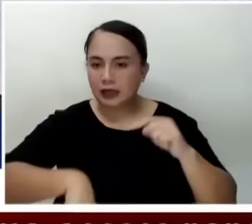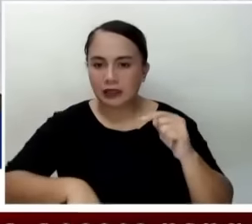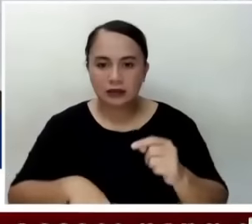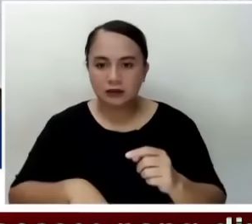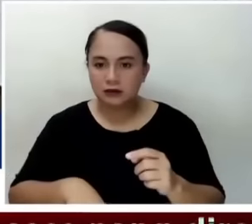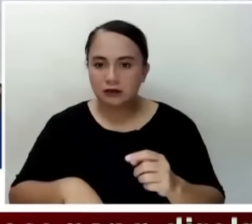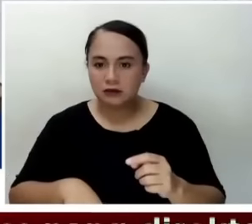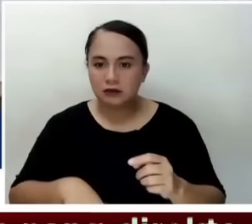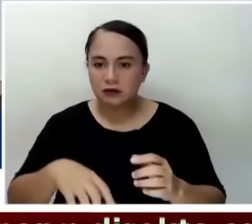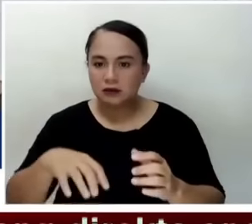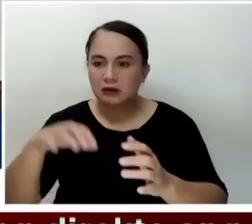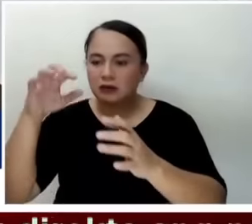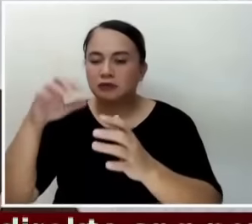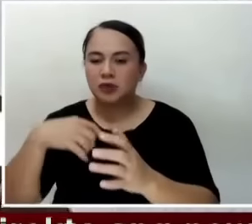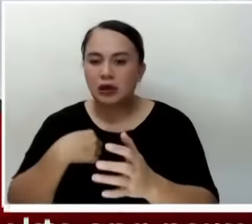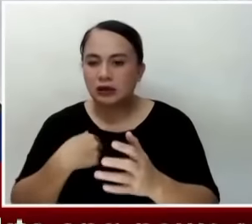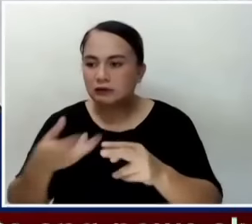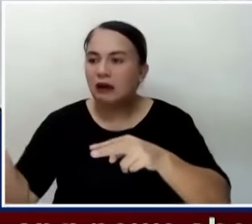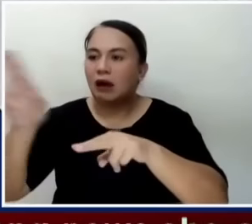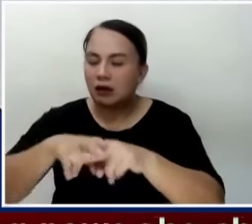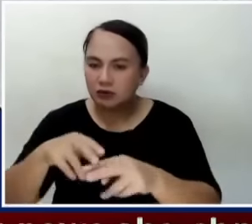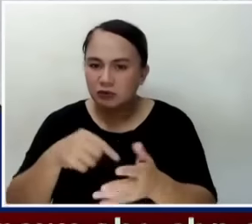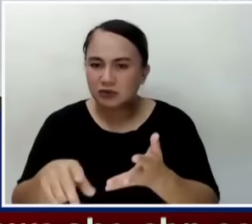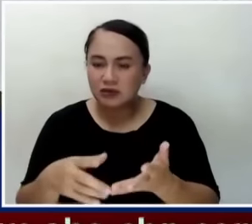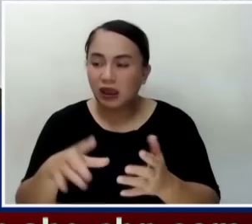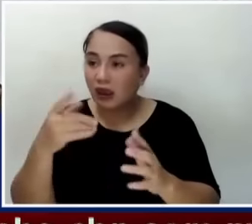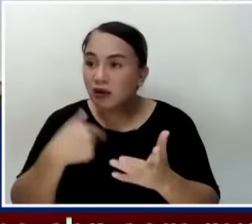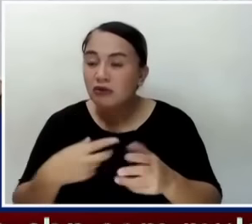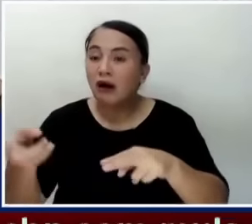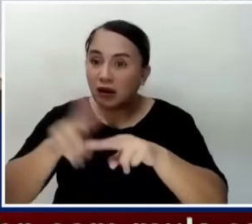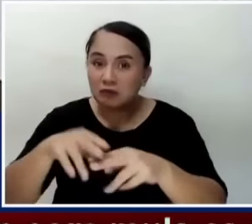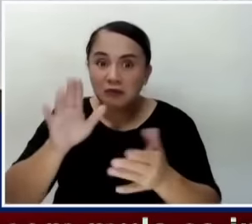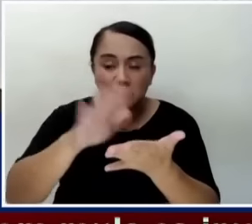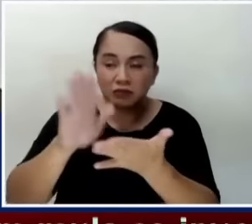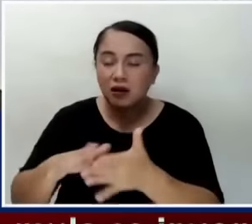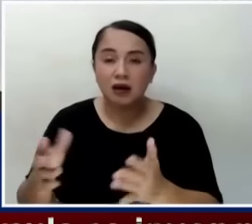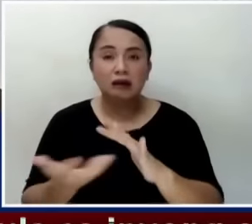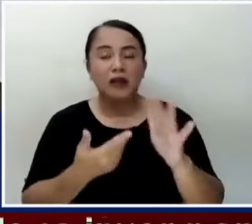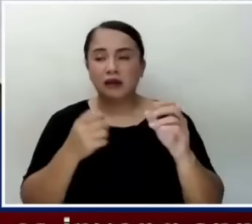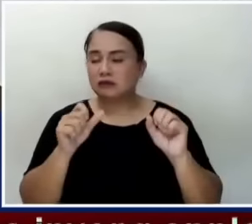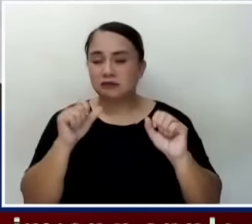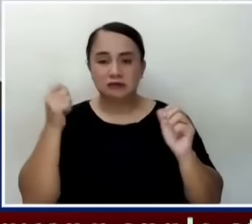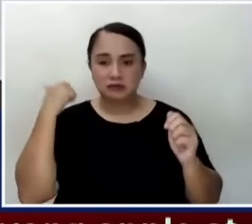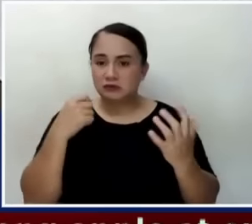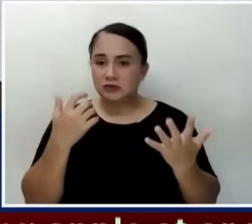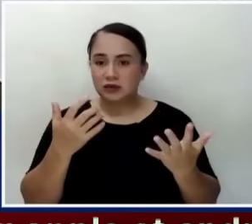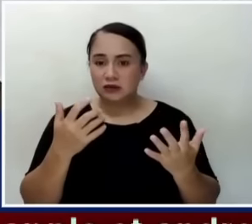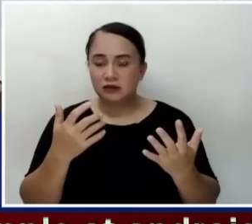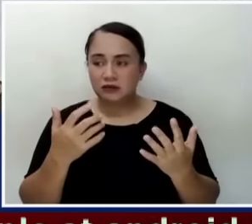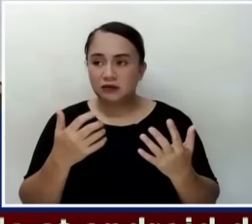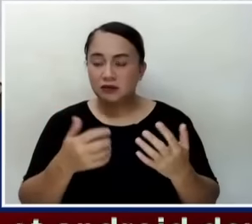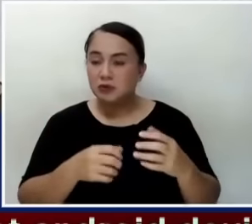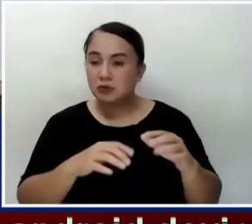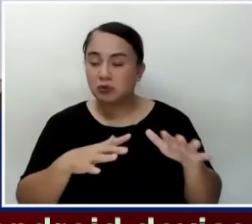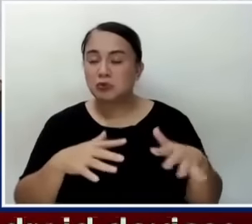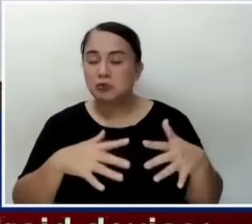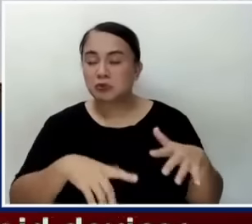ko. Ikaw, mawawalan ako ng customer eh. Pag tumaas pa ako, marami